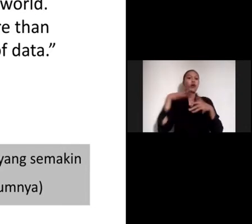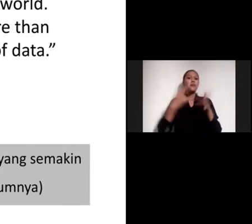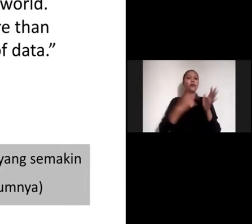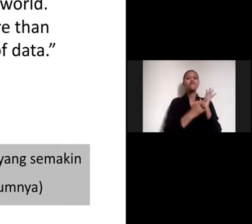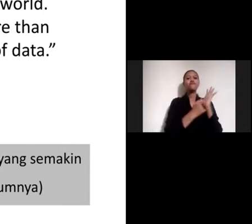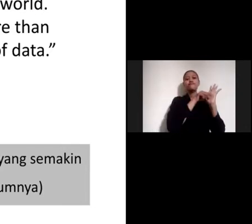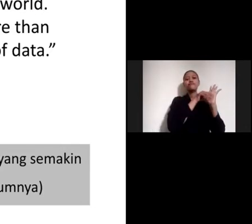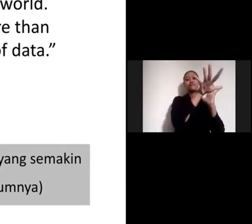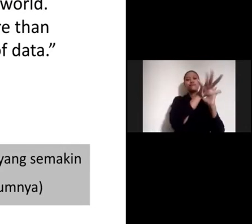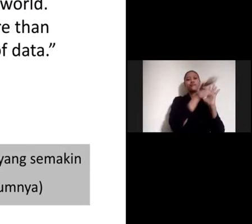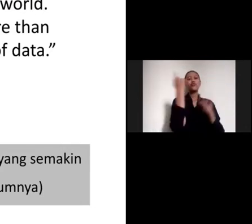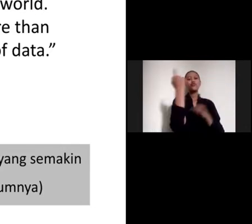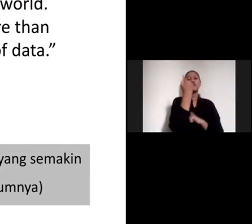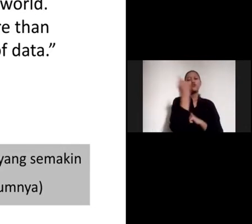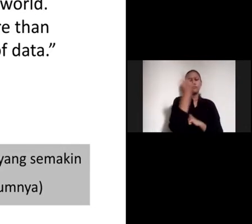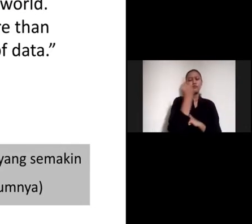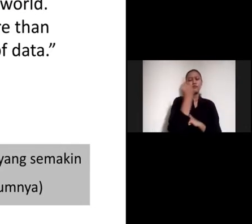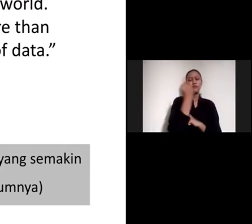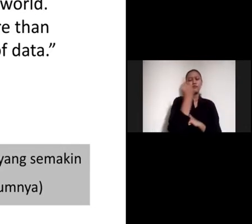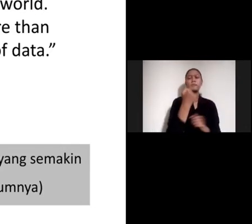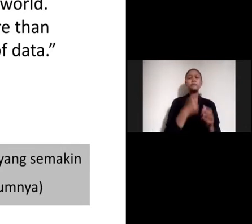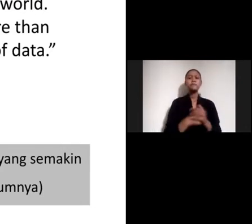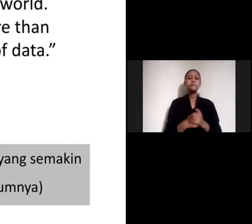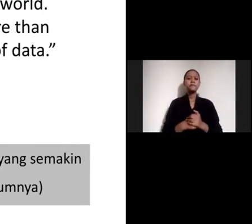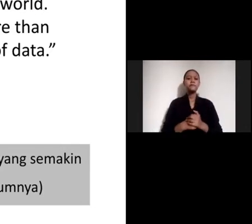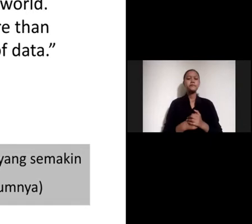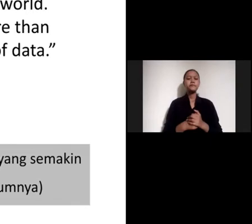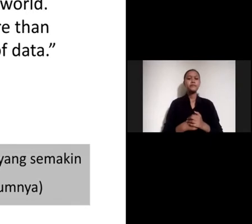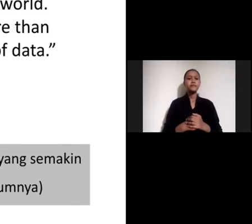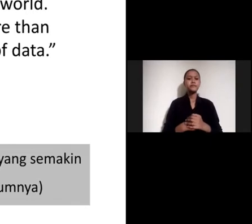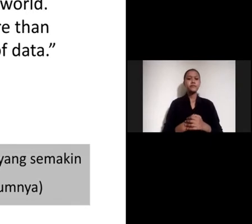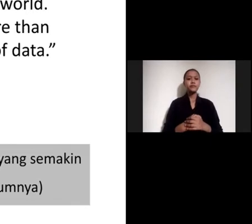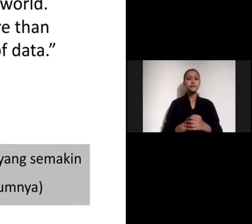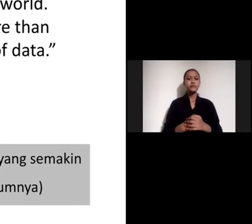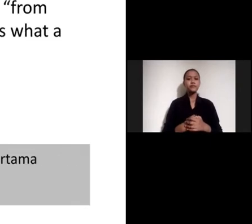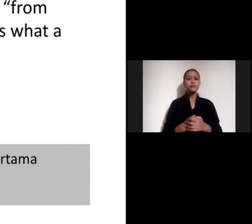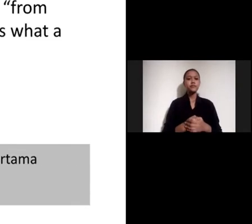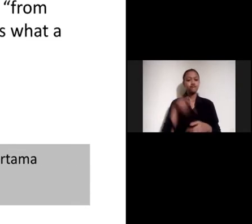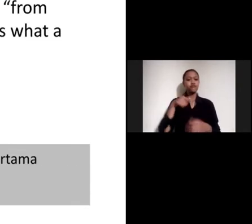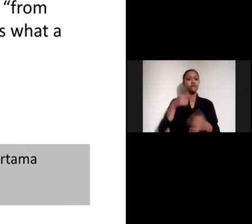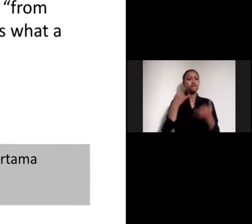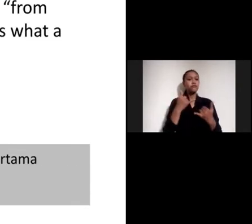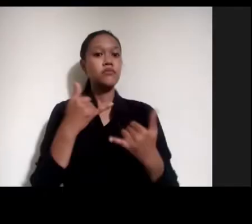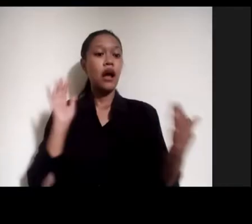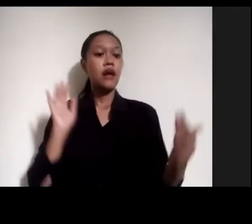Itu yang sekarang sedang kita hadapi